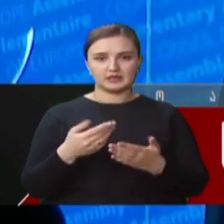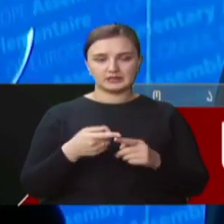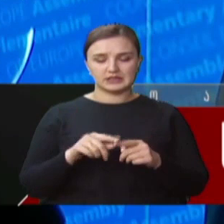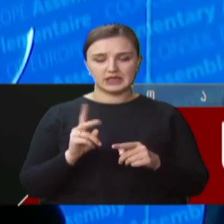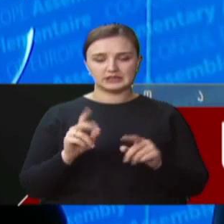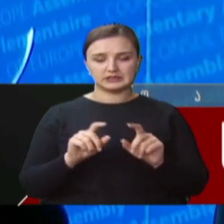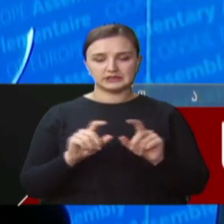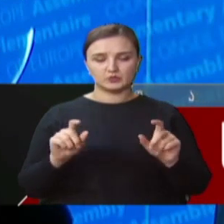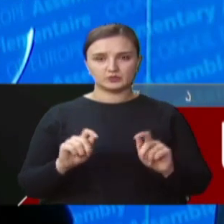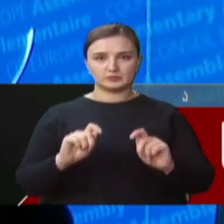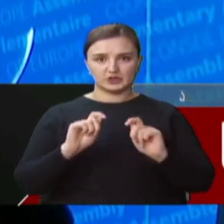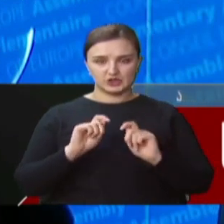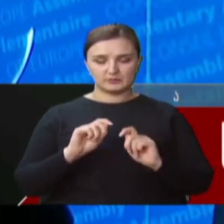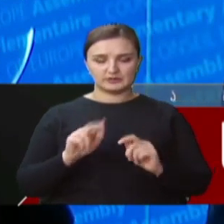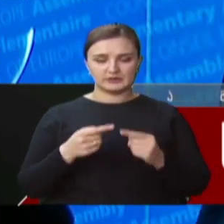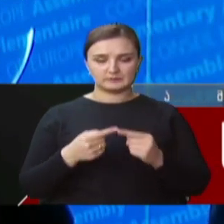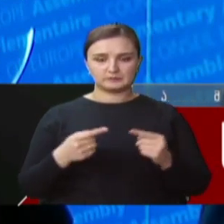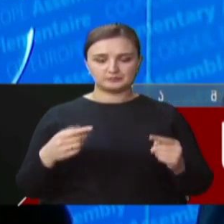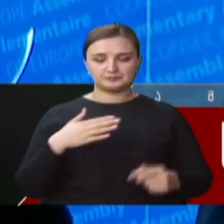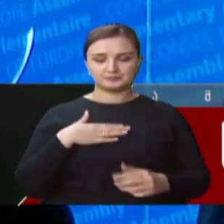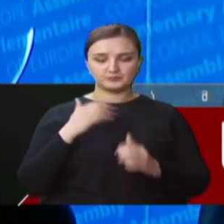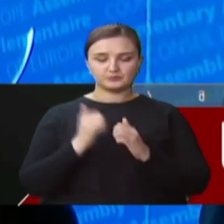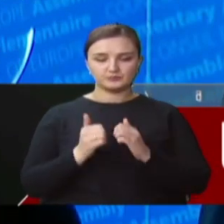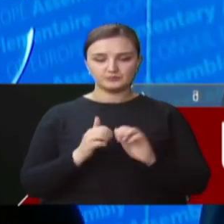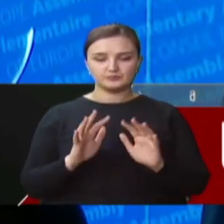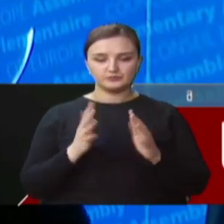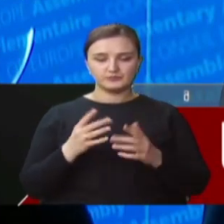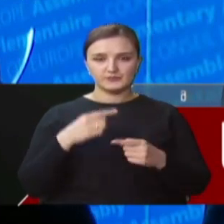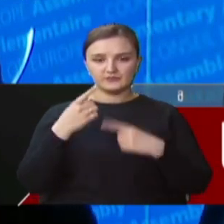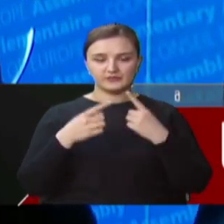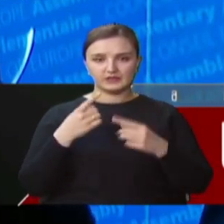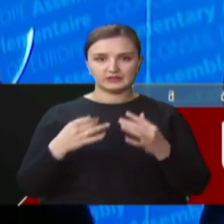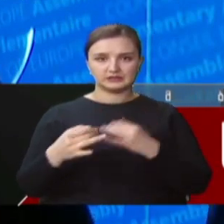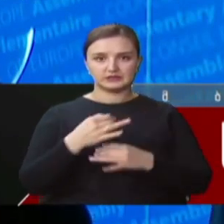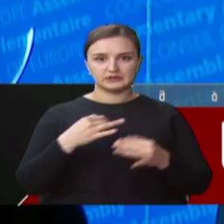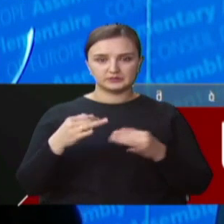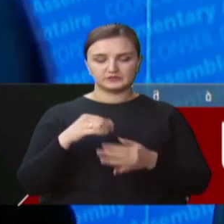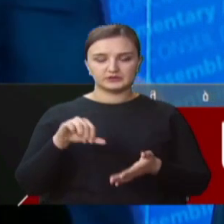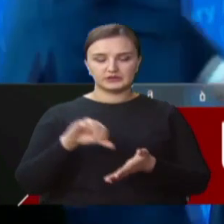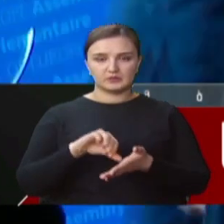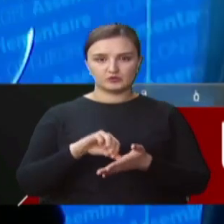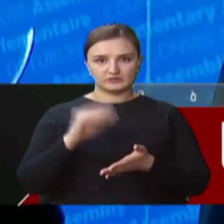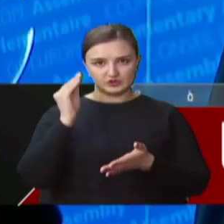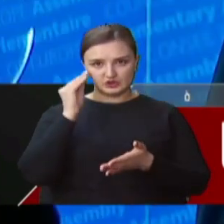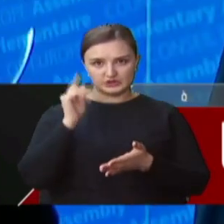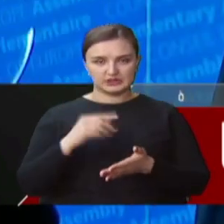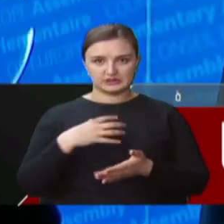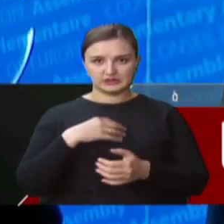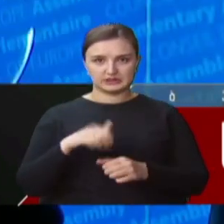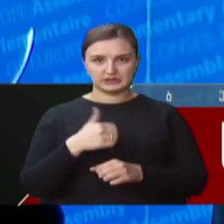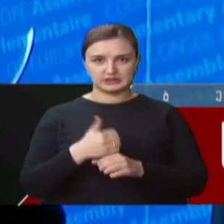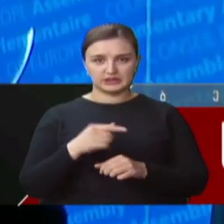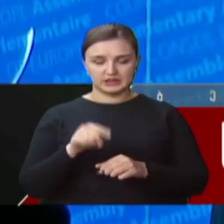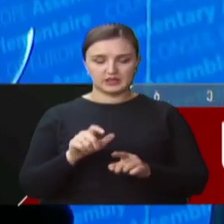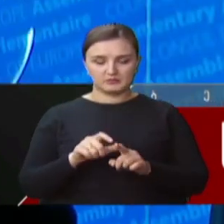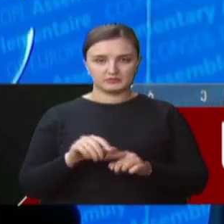სტატუსის მოენიჭებას და ასე შემდეგ. ჩემი ყოველ შემთხვევაში სასაუბროდ სალაპარაკოც გამოსვლის შინაარსის ძირითადად ამ